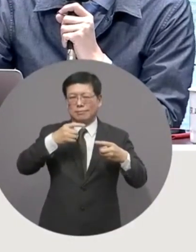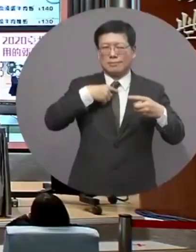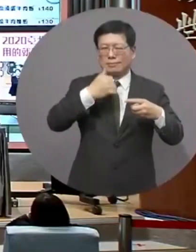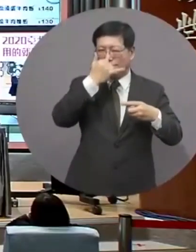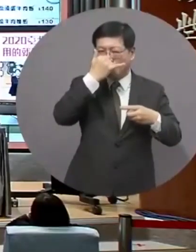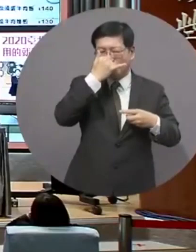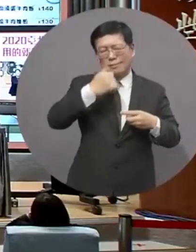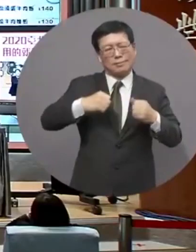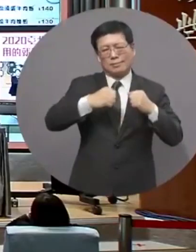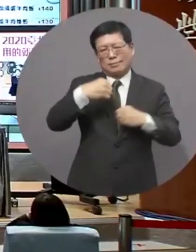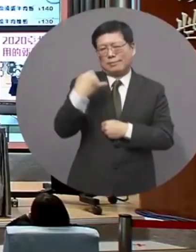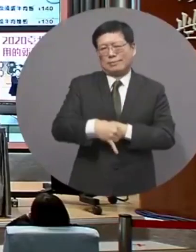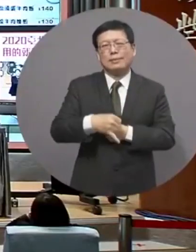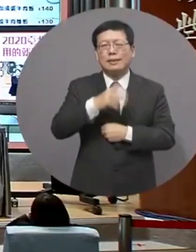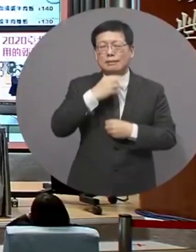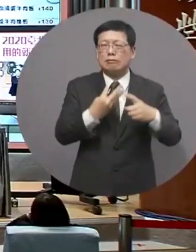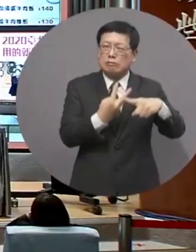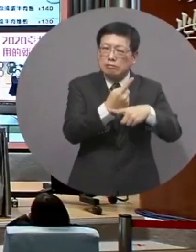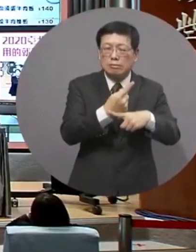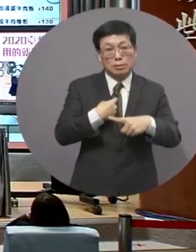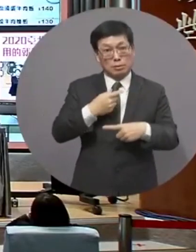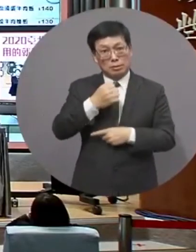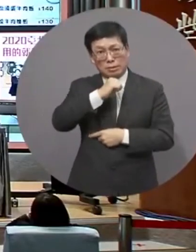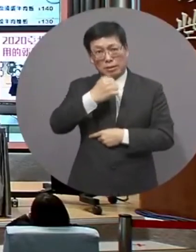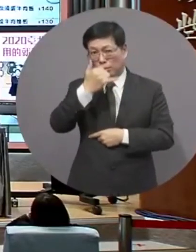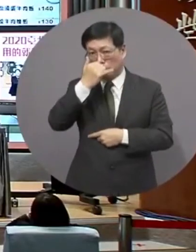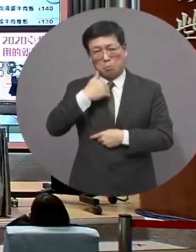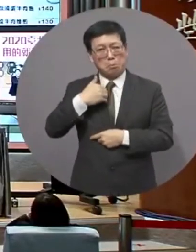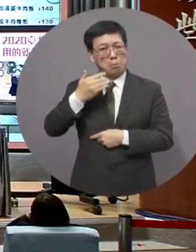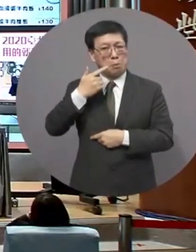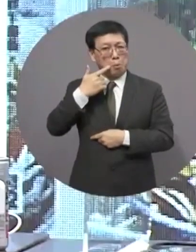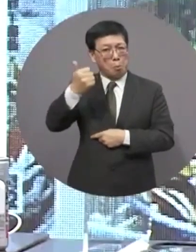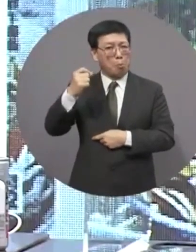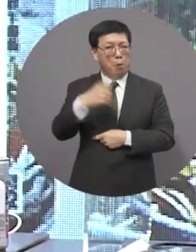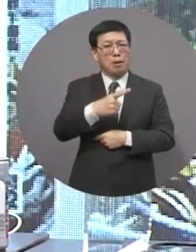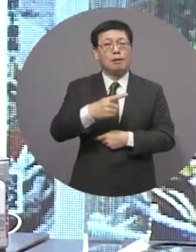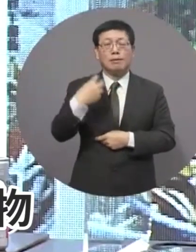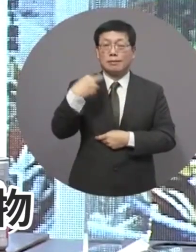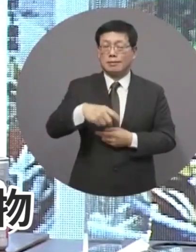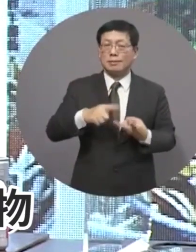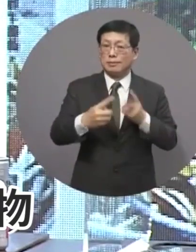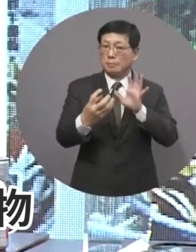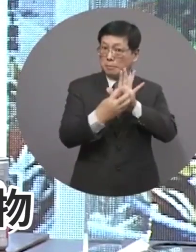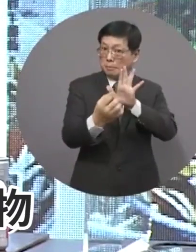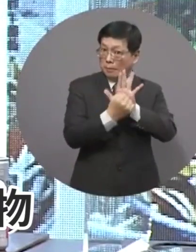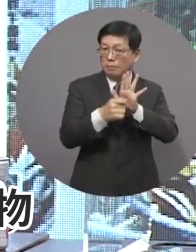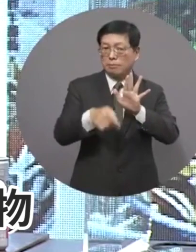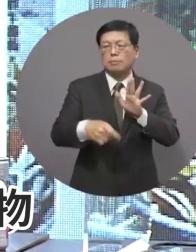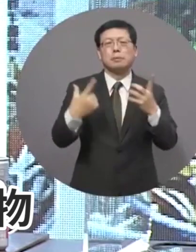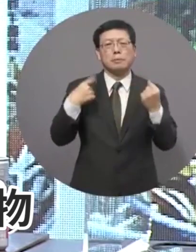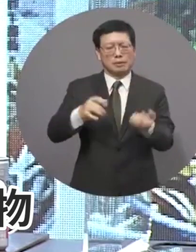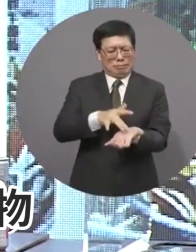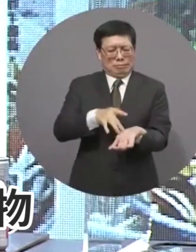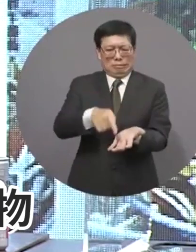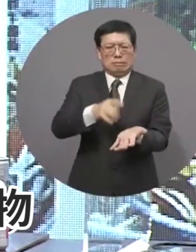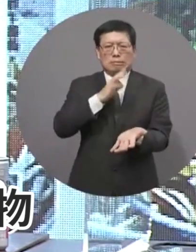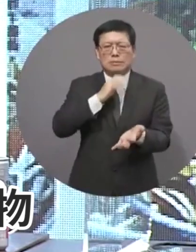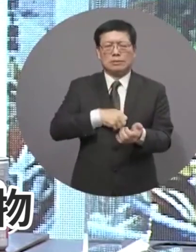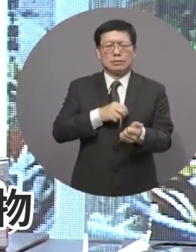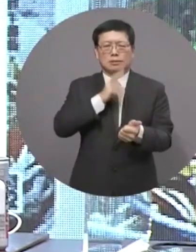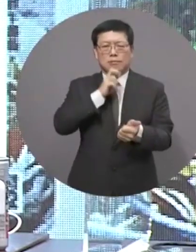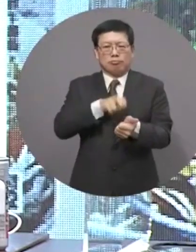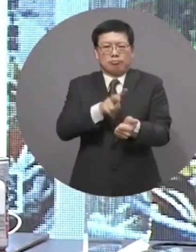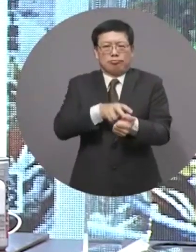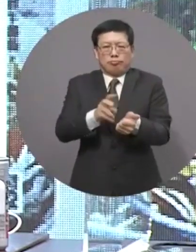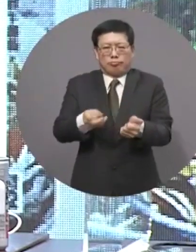哦。也比不上美味的台湾猪。那么，至于标示的部分，因为来剂是一种饲料的添加